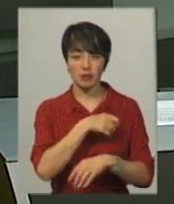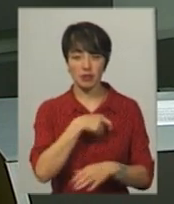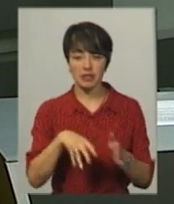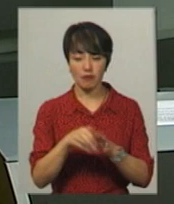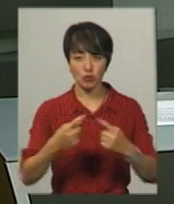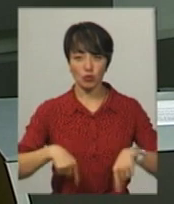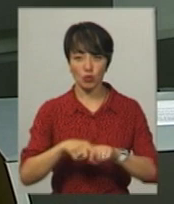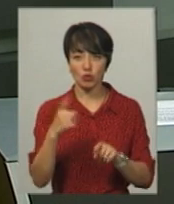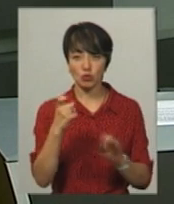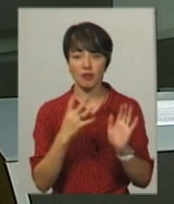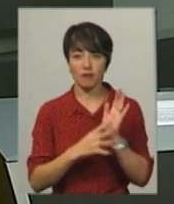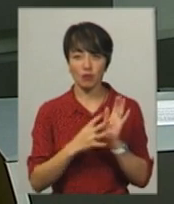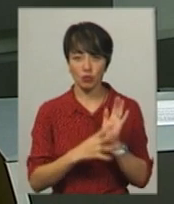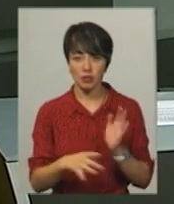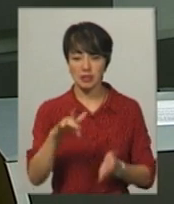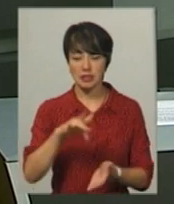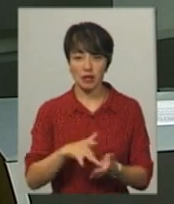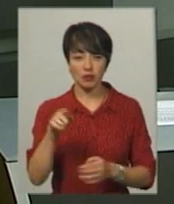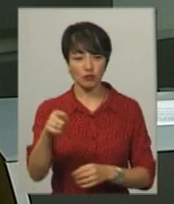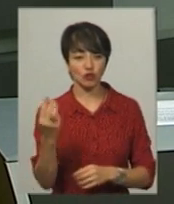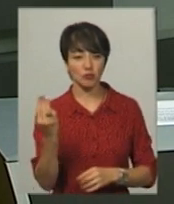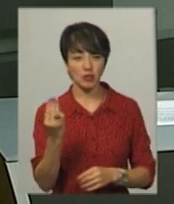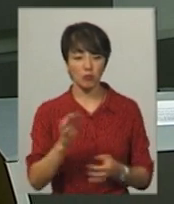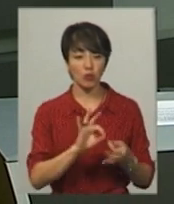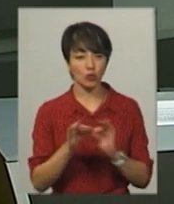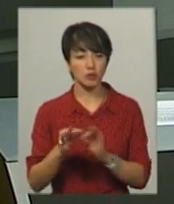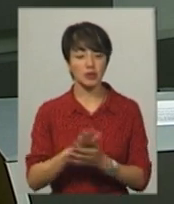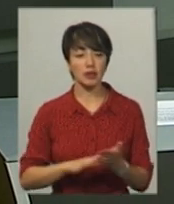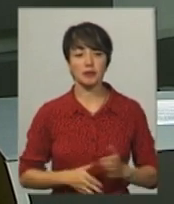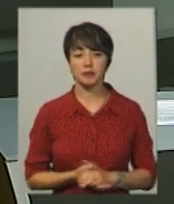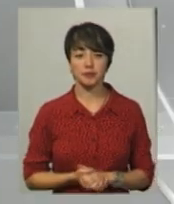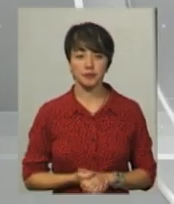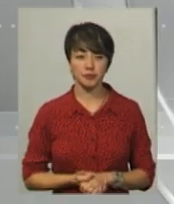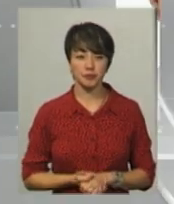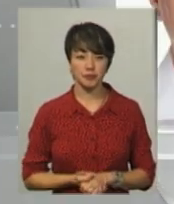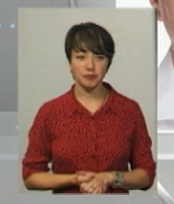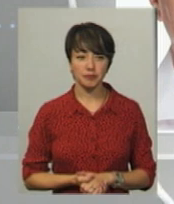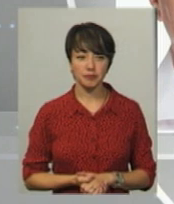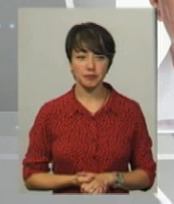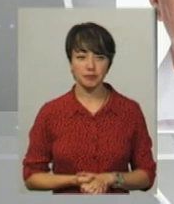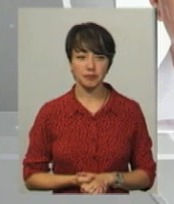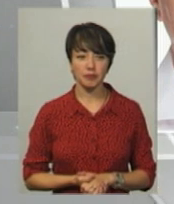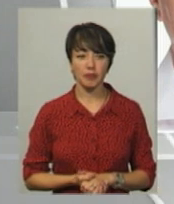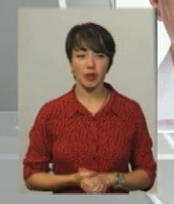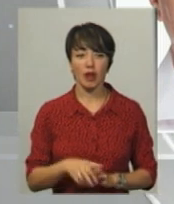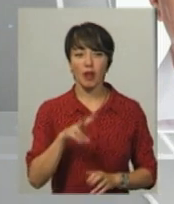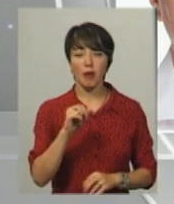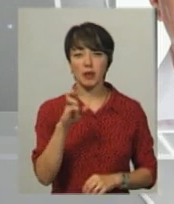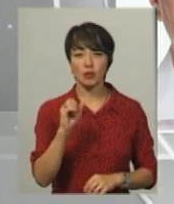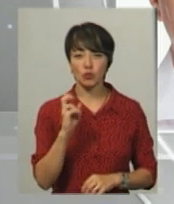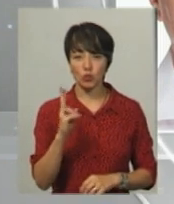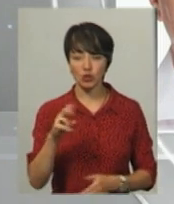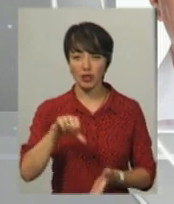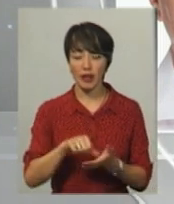виборчим округом 190 із центром у Шепетівці. Подробиці у сюжеті. Сергій Лабазюк – член депутатської групи